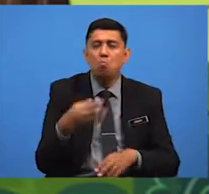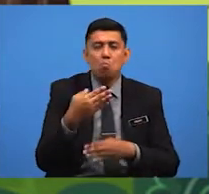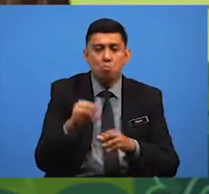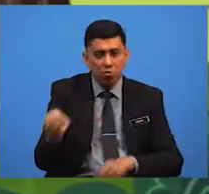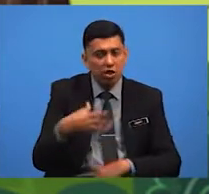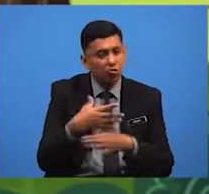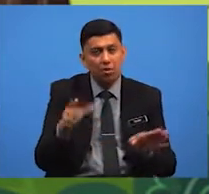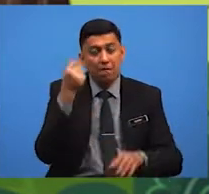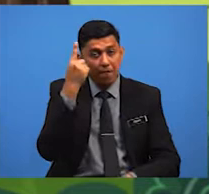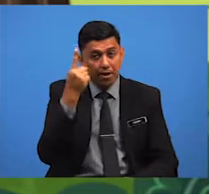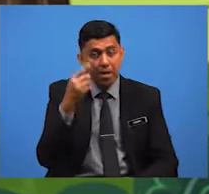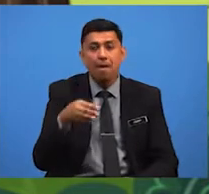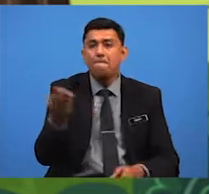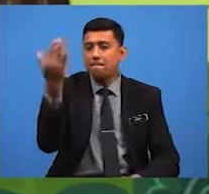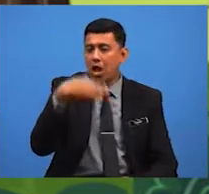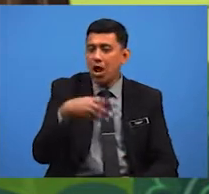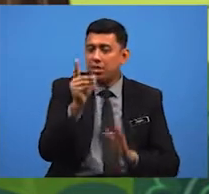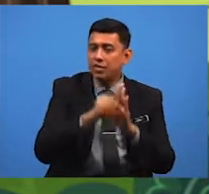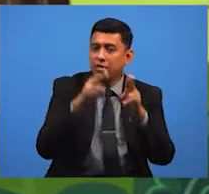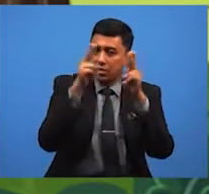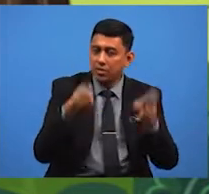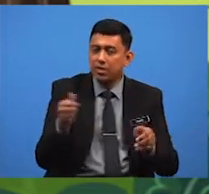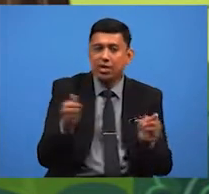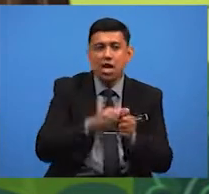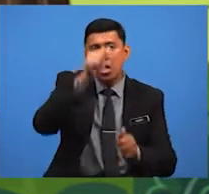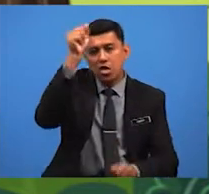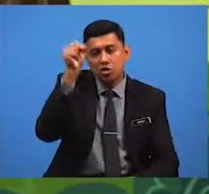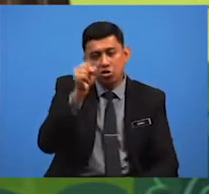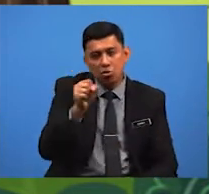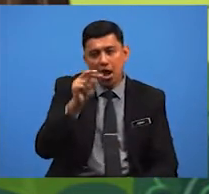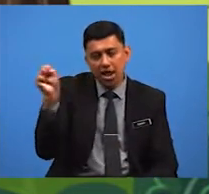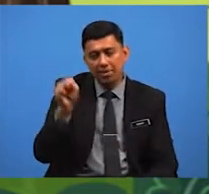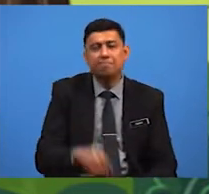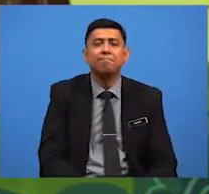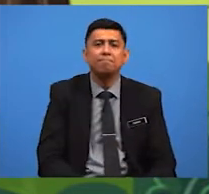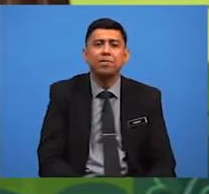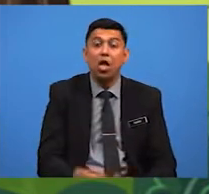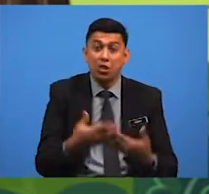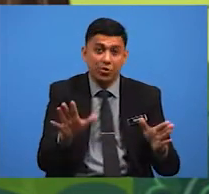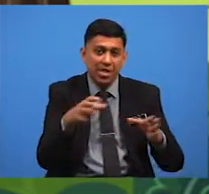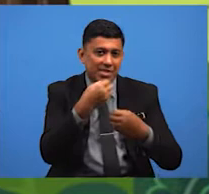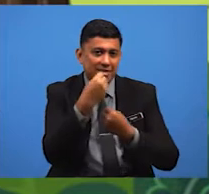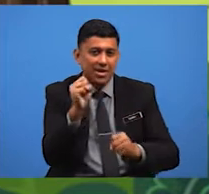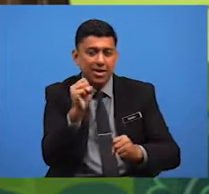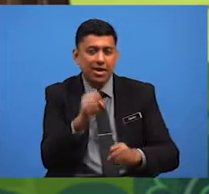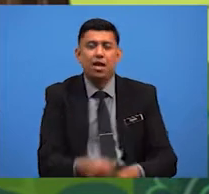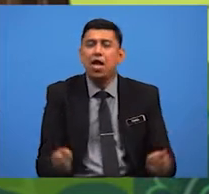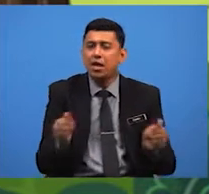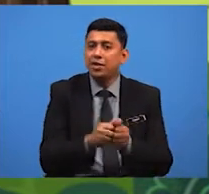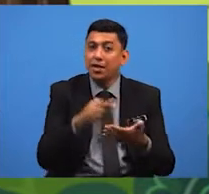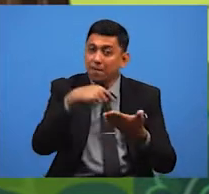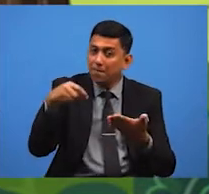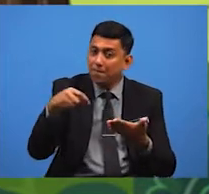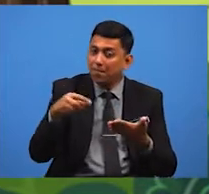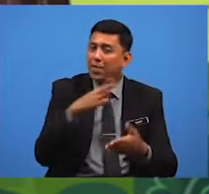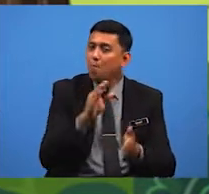sudah faham, mari diuji dengan soalan. Adakah semua sudah bersedia dengan pen